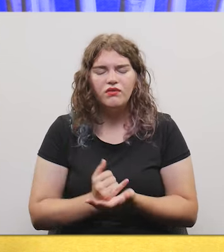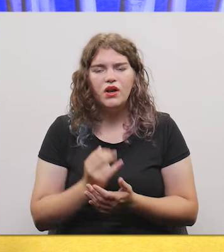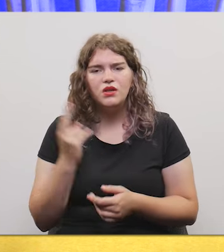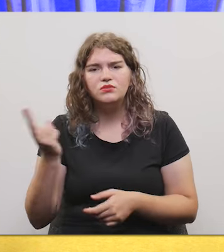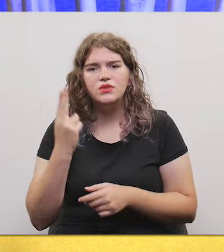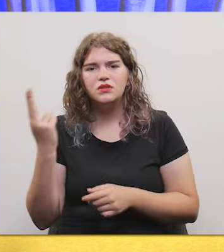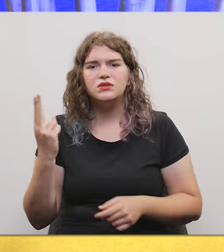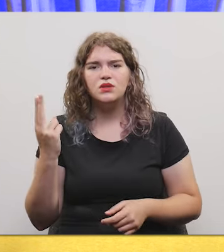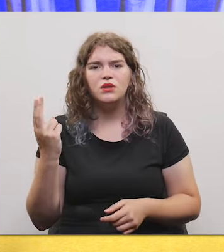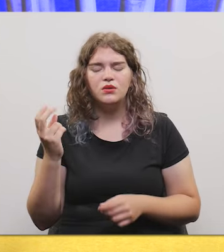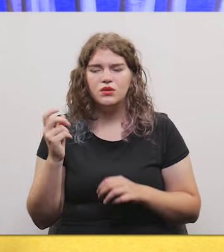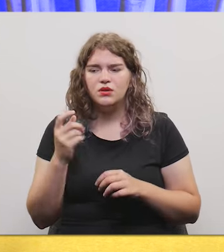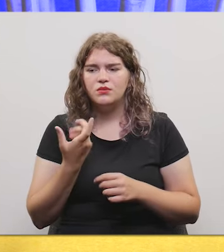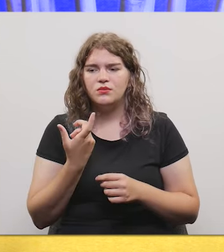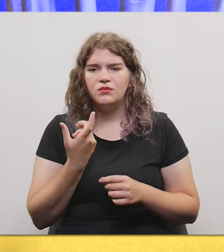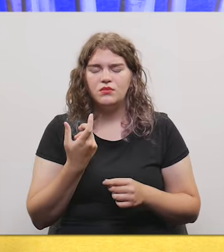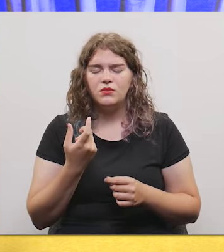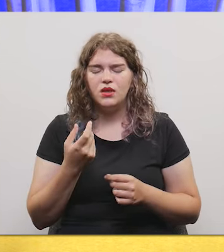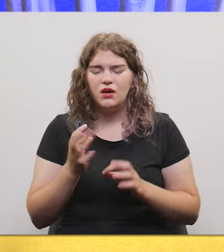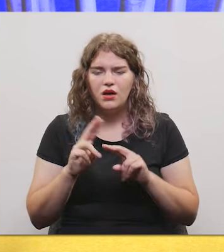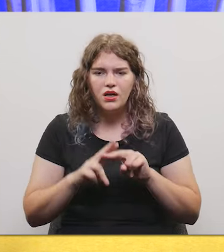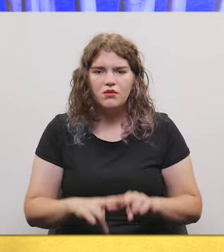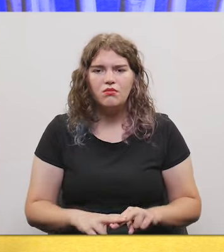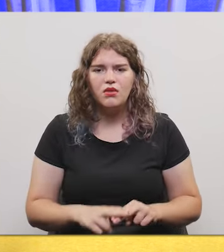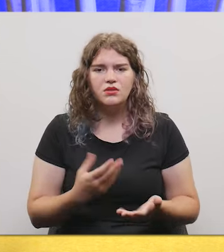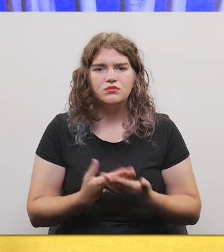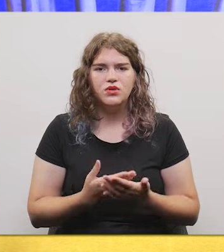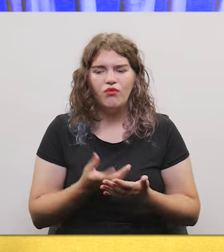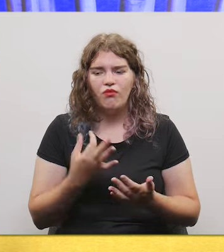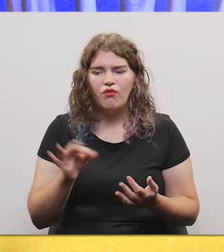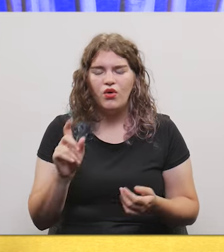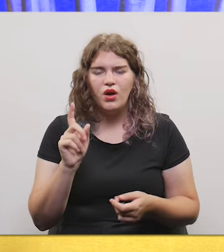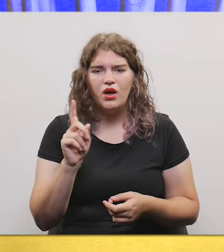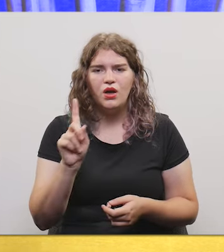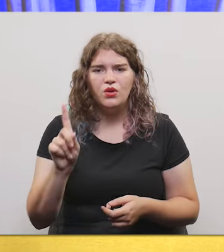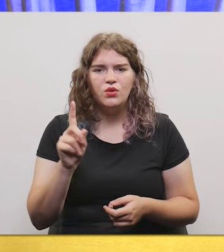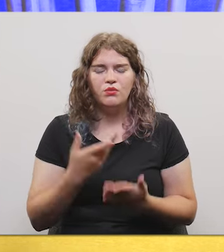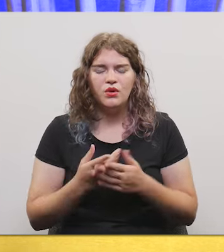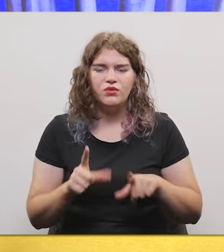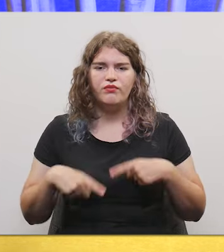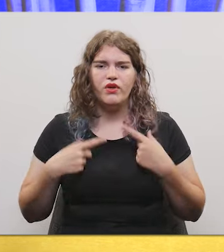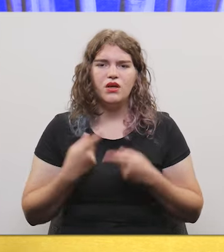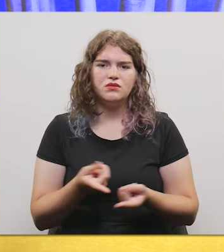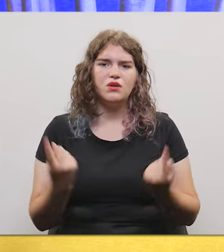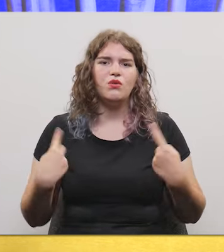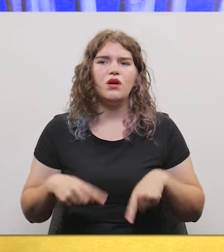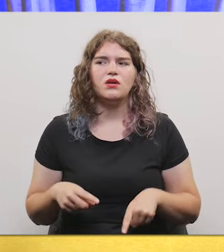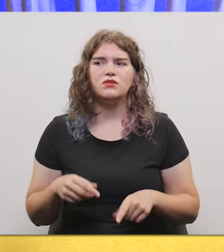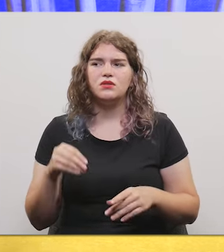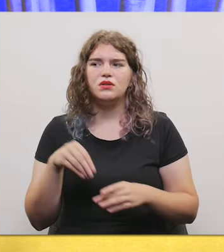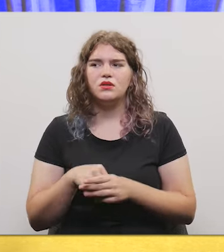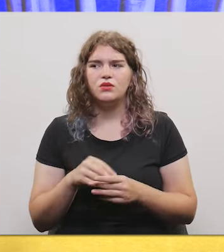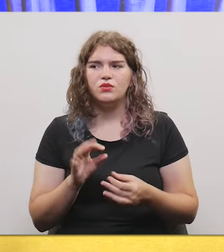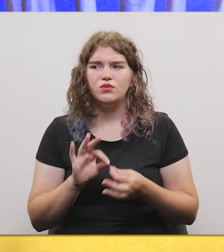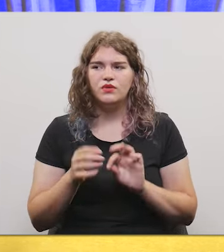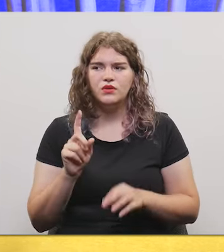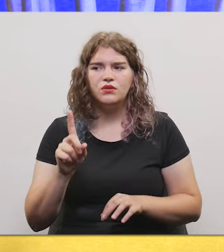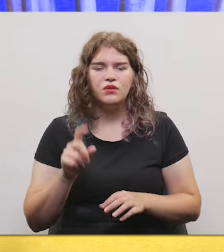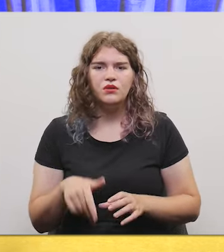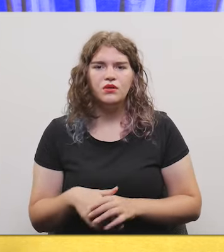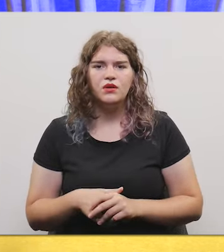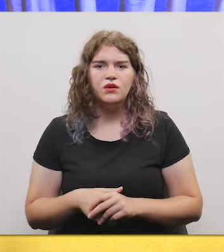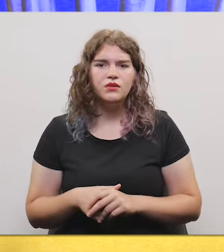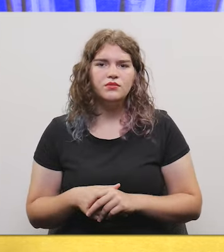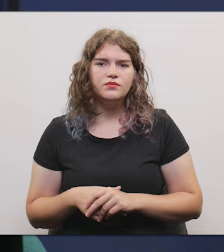într-adevăr. Dumnezeu ne-a lăsat voia Lui cu privire la viața noastră